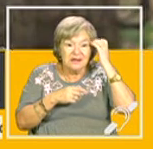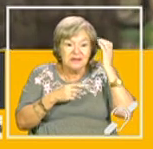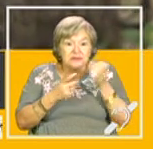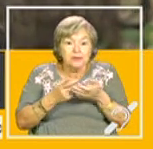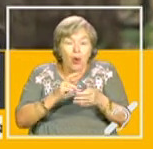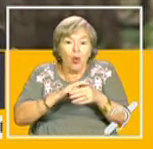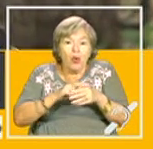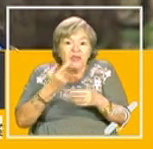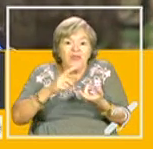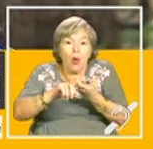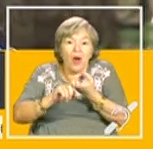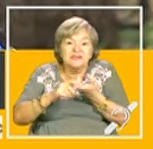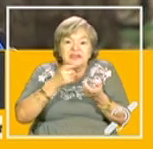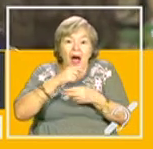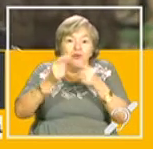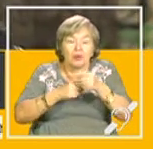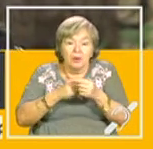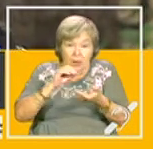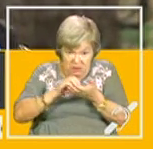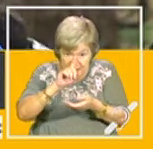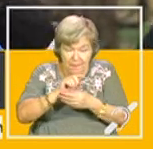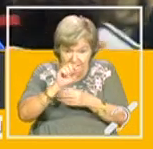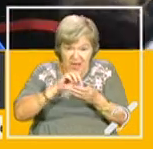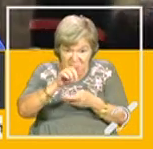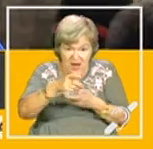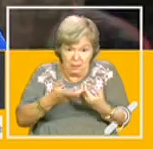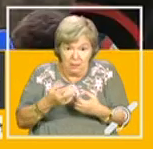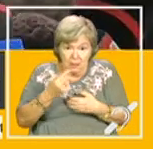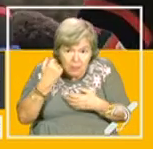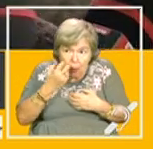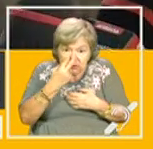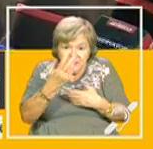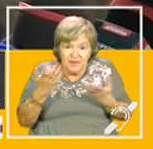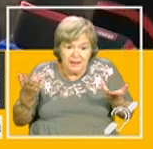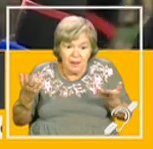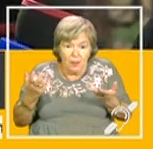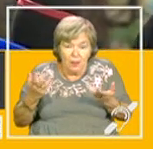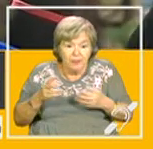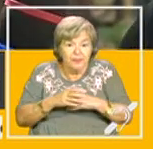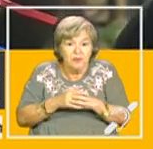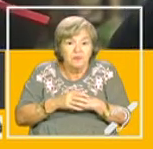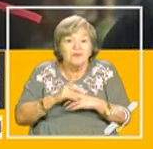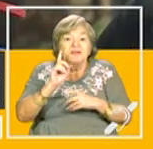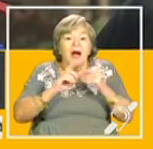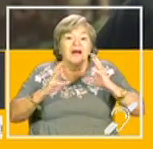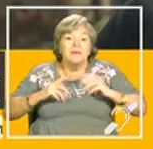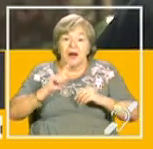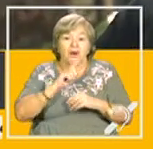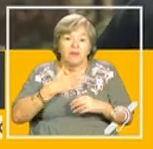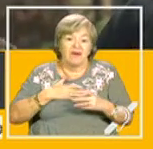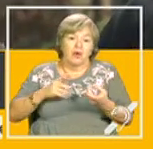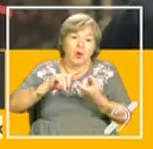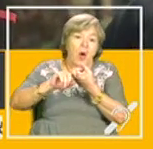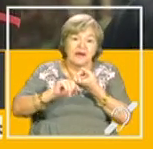fie coaliția anul viitor? O să hotărâți dumneavoastră, domnule. Că PNL nu mai vrea o guvernare cu PSD. Că n-am